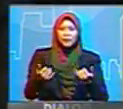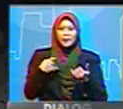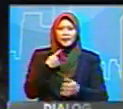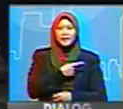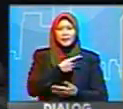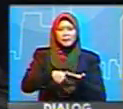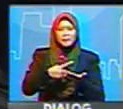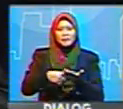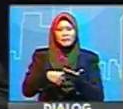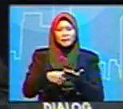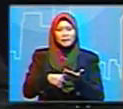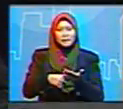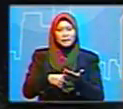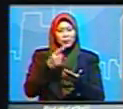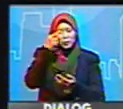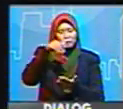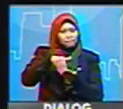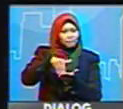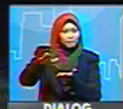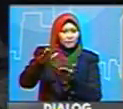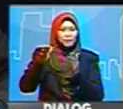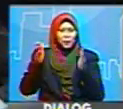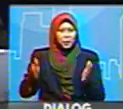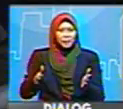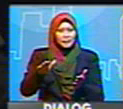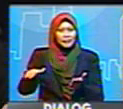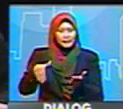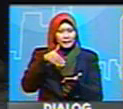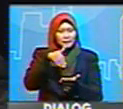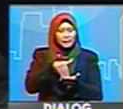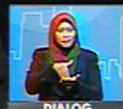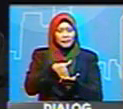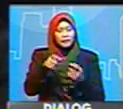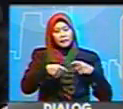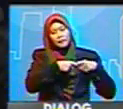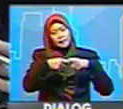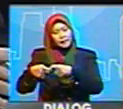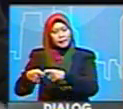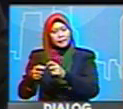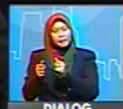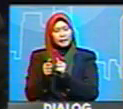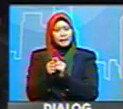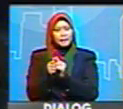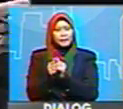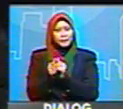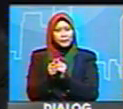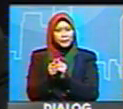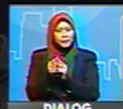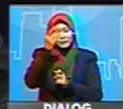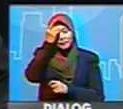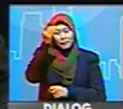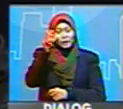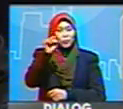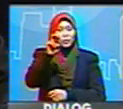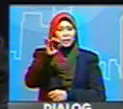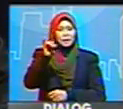tentang jihad perangi orang tengah ini Datuk Seri dan dikaitkan juga dengan isu-isu yang melatari Datuk Seri sendiri